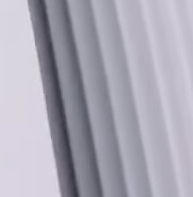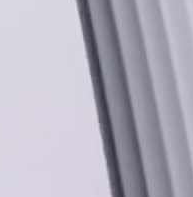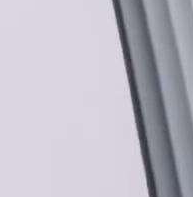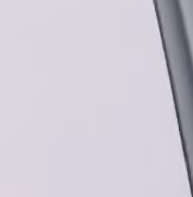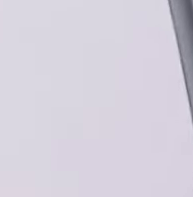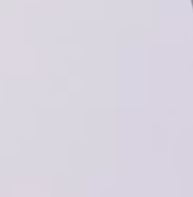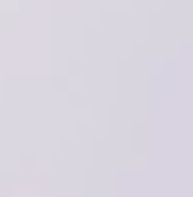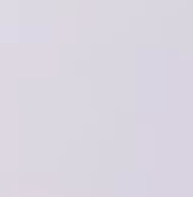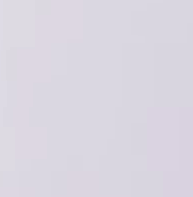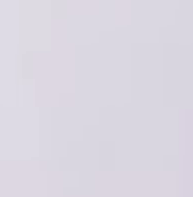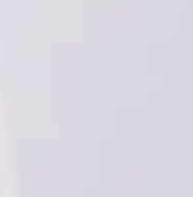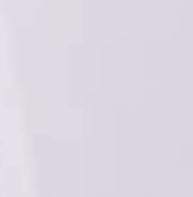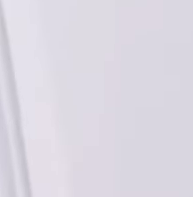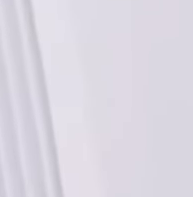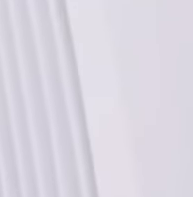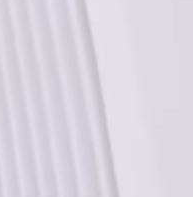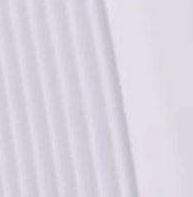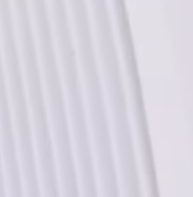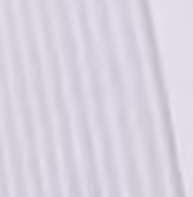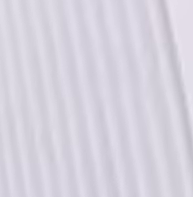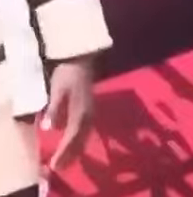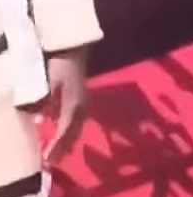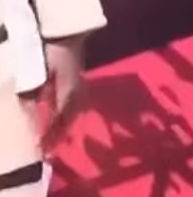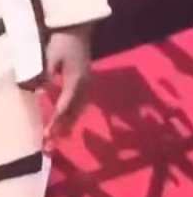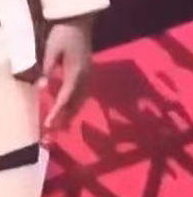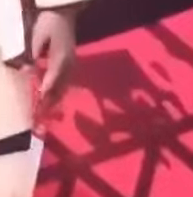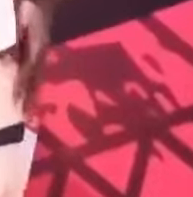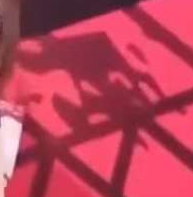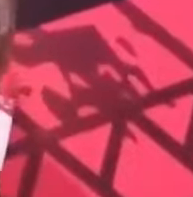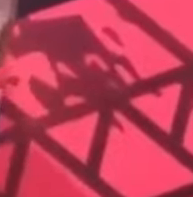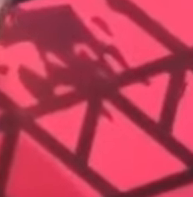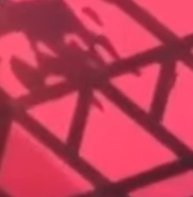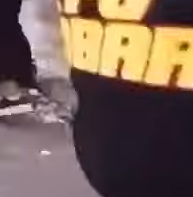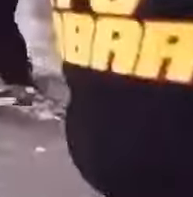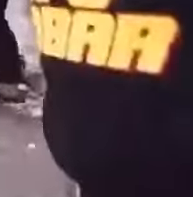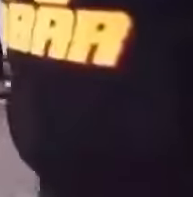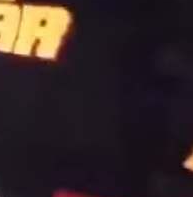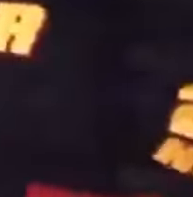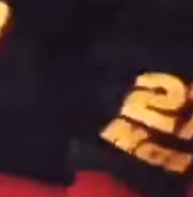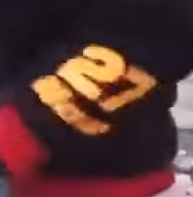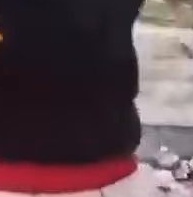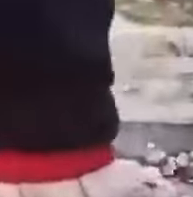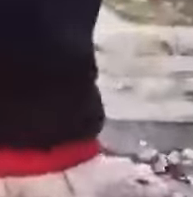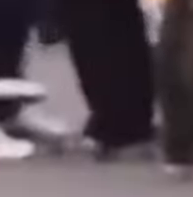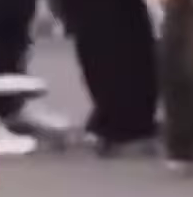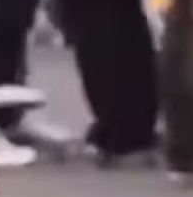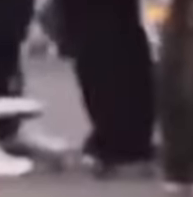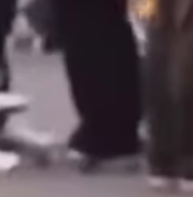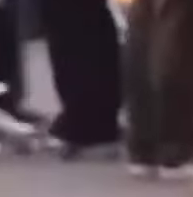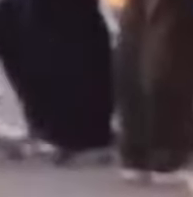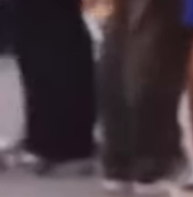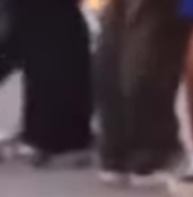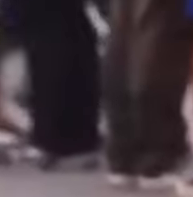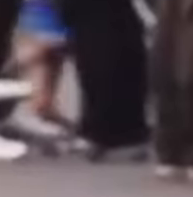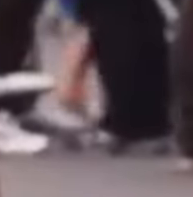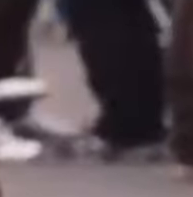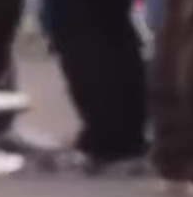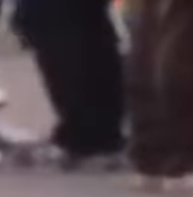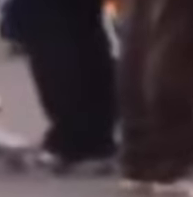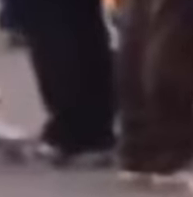Tahun 2024, kita kembali menyambut babak baru dalam demokrasi. Warga Jawa Barat akan